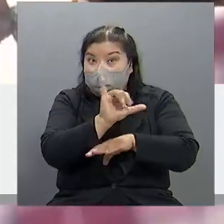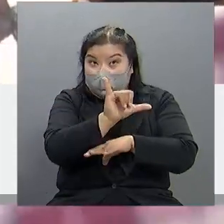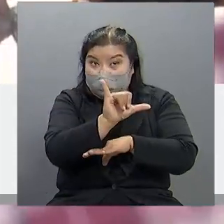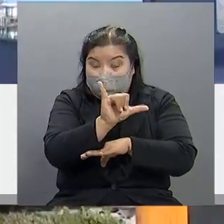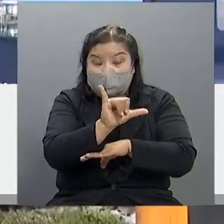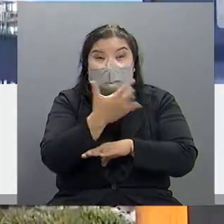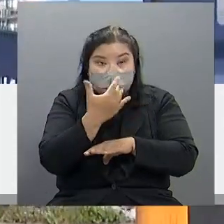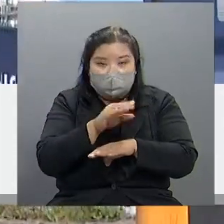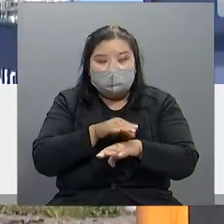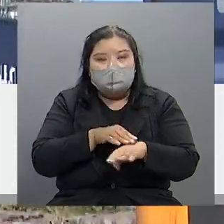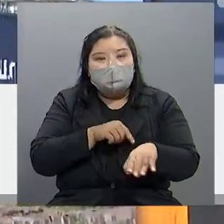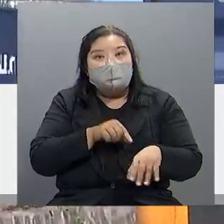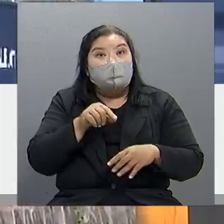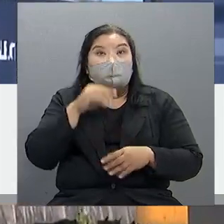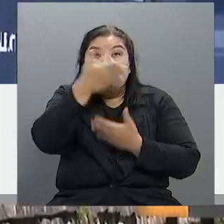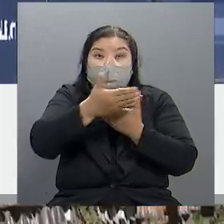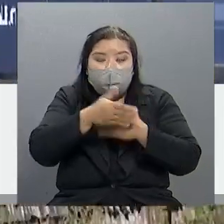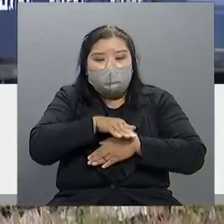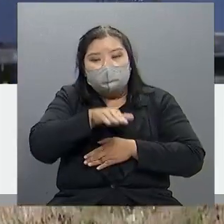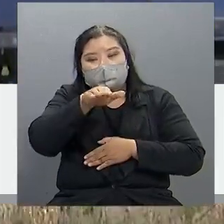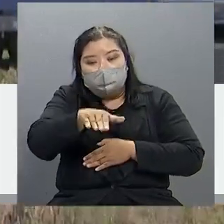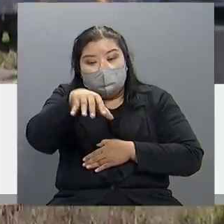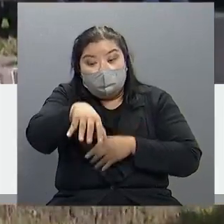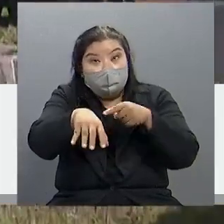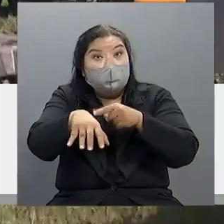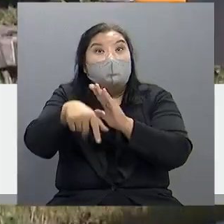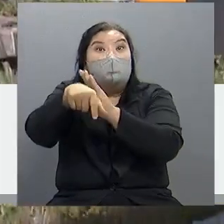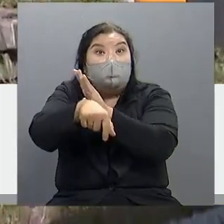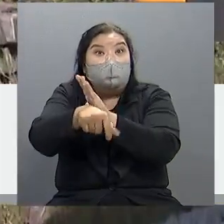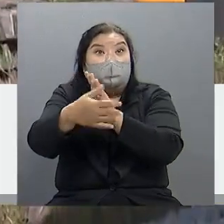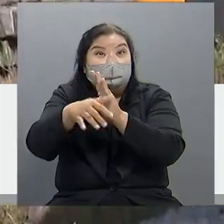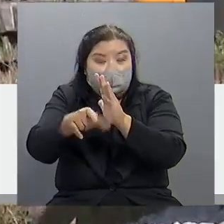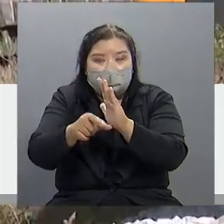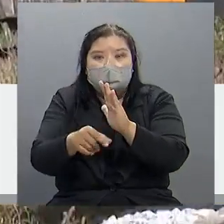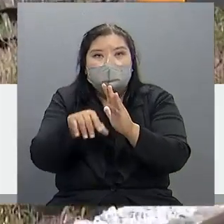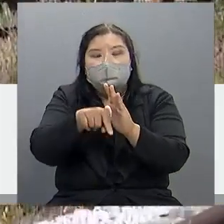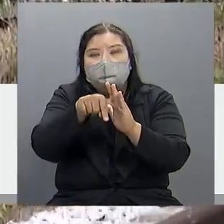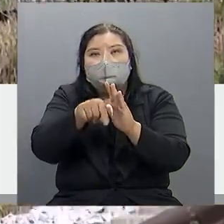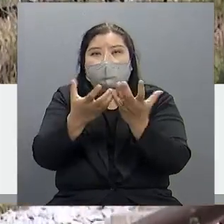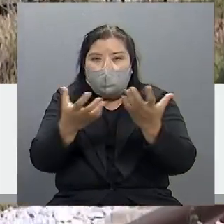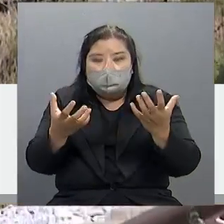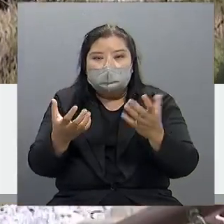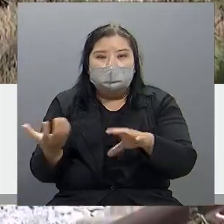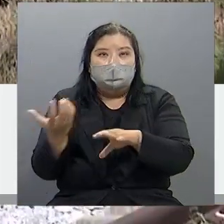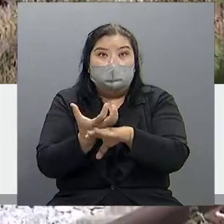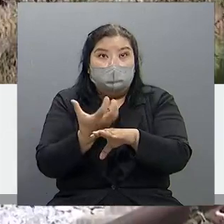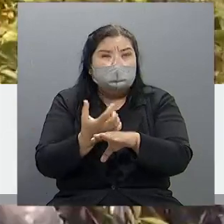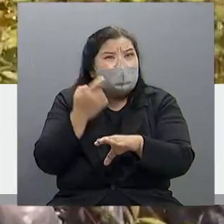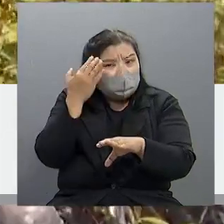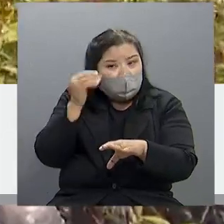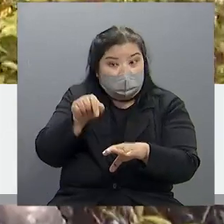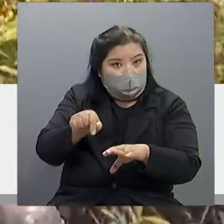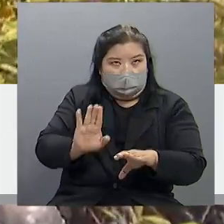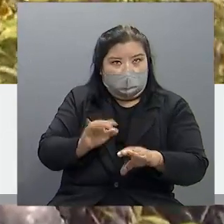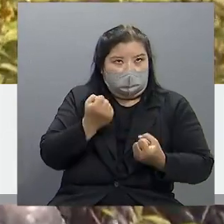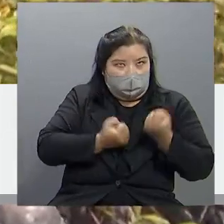ขนเกลือนะคะก่อนที่จะขึ้นคอนเทนเนอร์ที่รถไฟชุมทางบัวใหญ่เนี่ยต้องขนส่งทางรถยนต์มาก่อน 50-60 กิโลเม